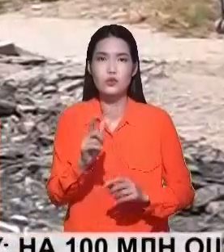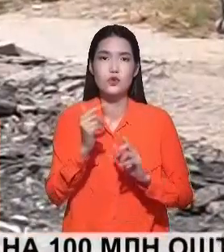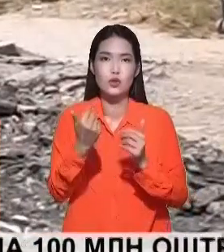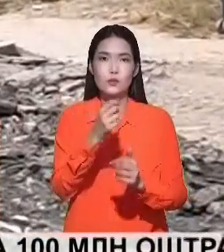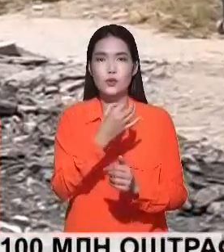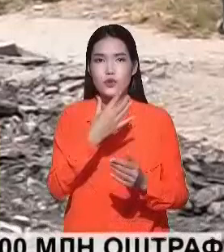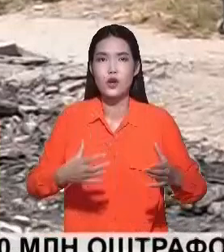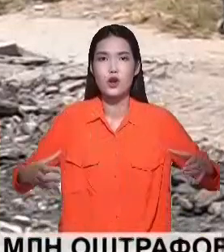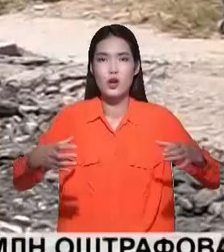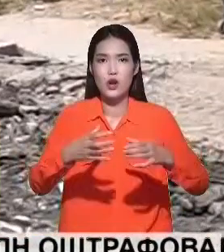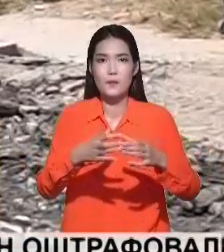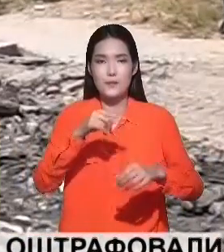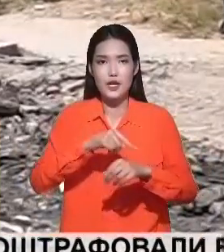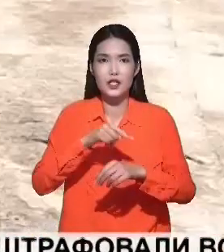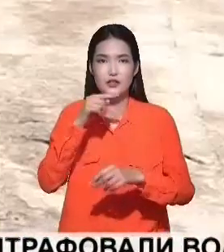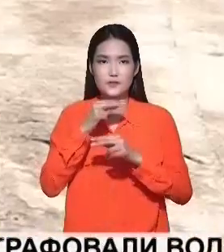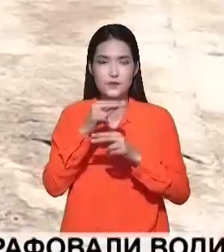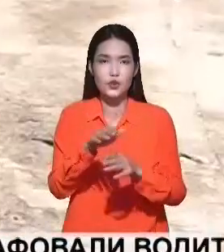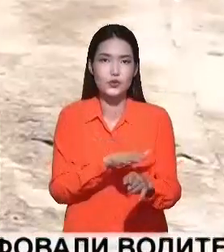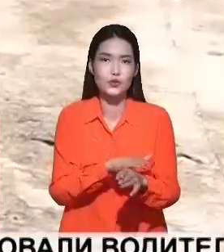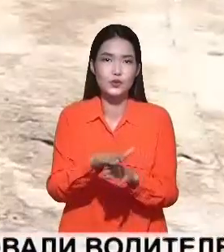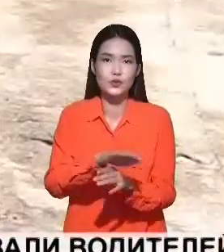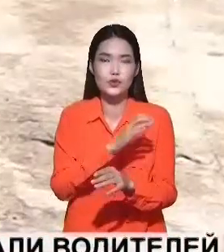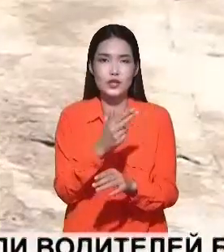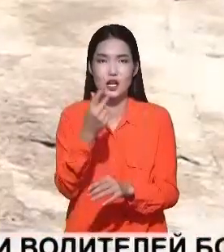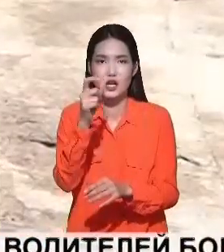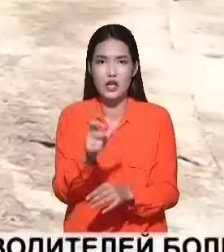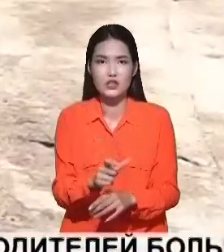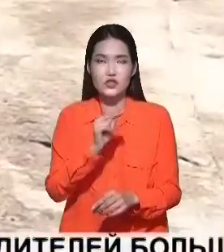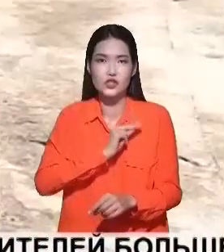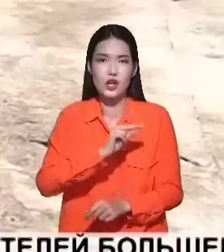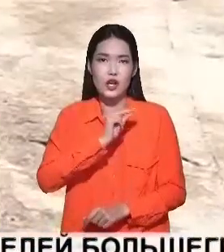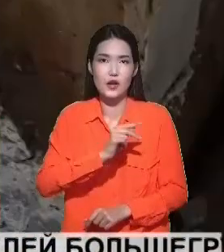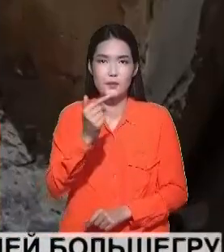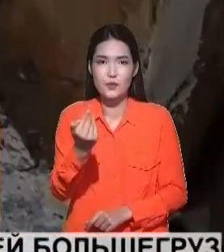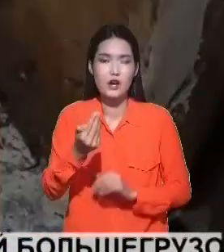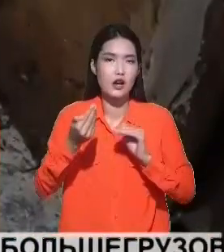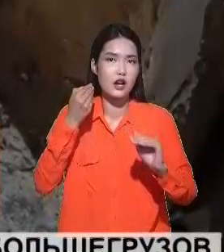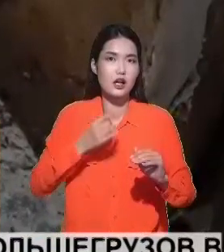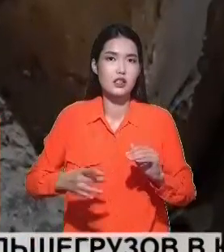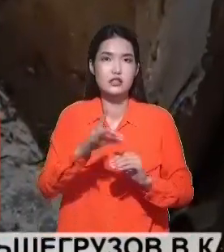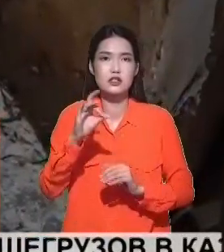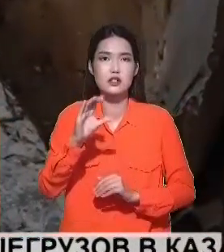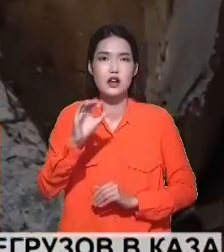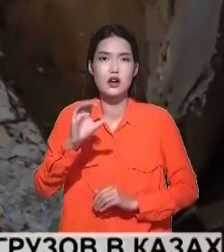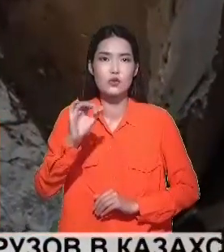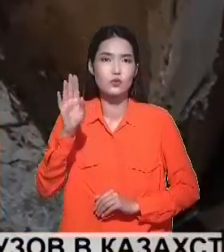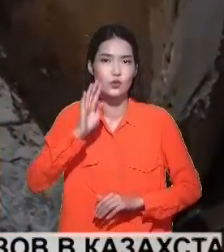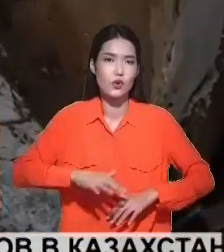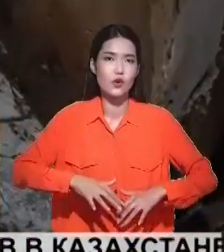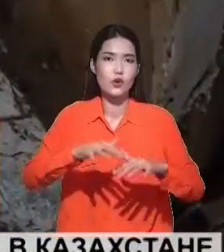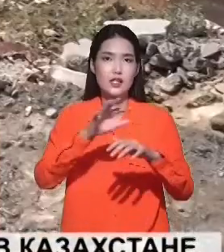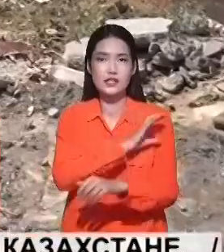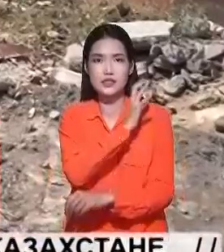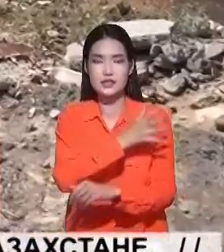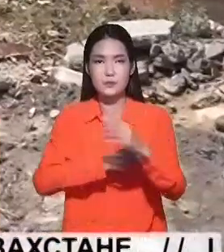собравшиеся вместе, искренне и безвозмездно выполняют непосильную для одного человека работу. Ранее в районе Сарысу произошло наводнение из-за